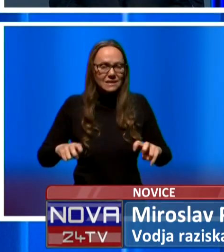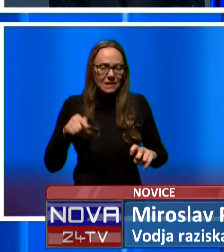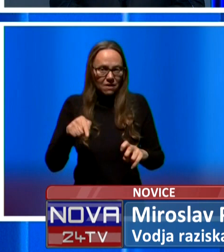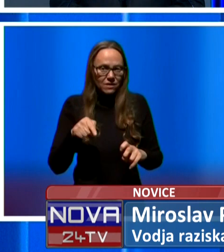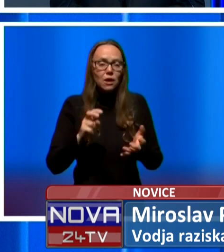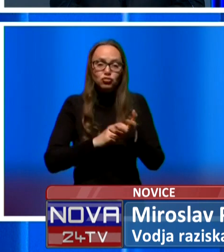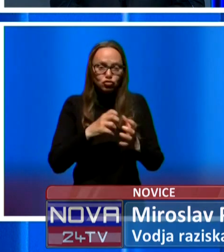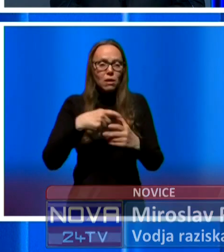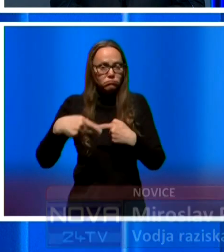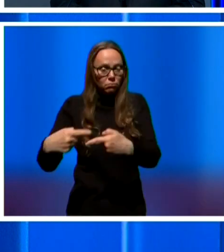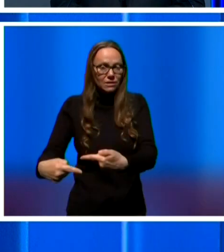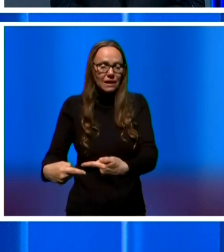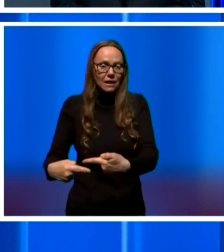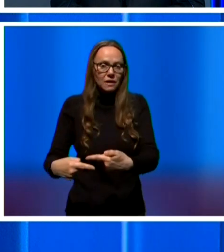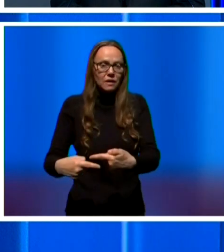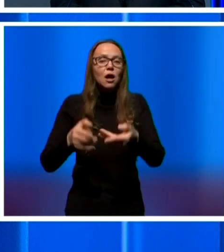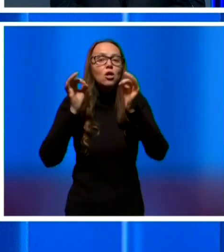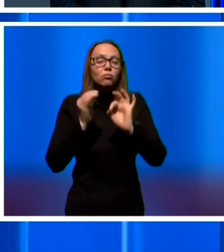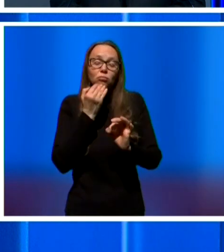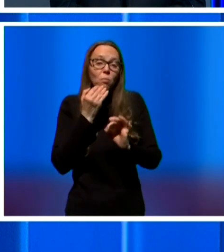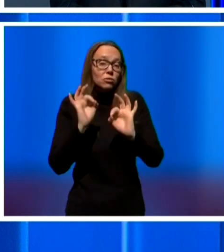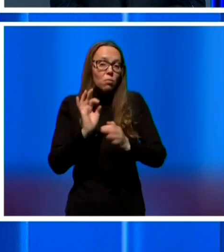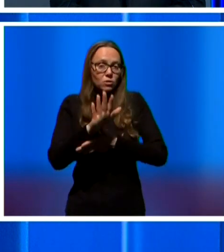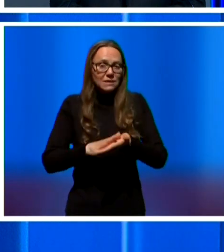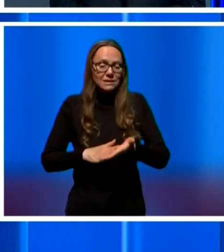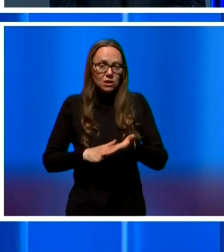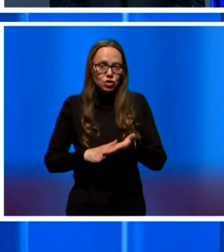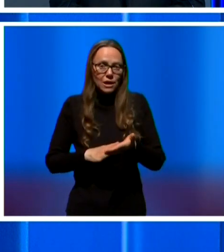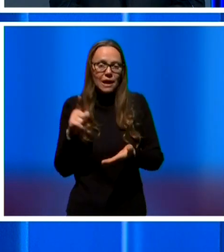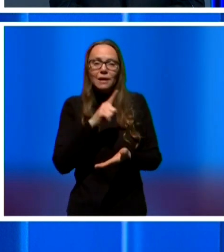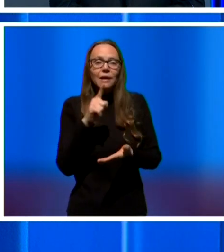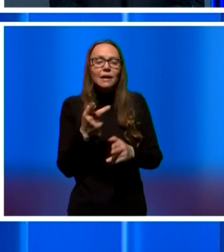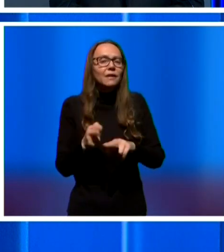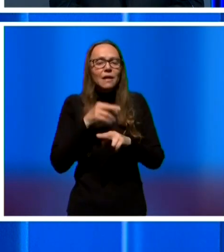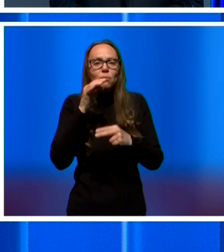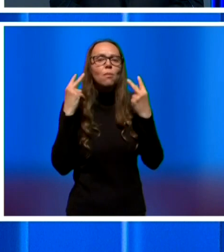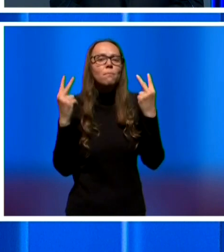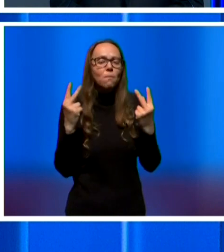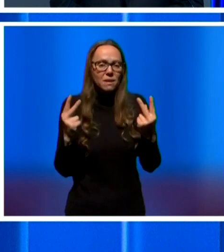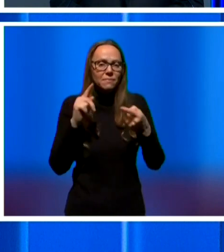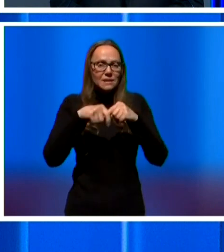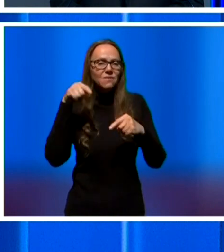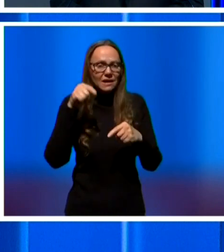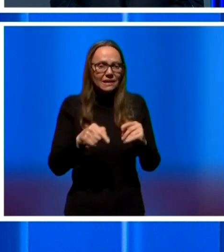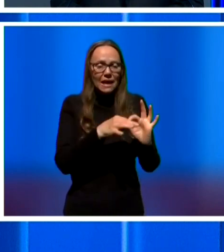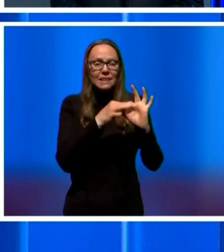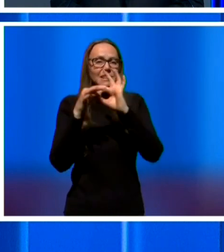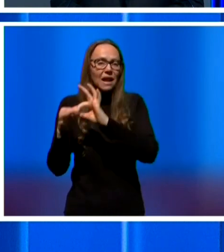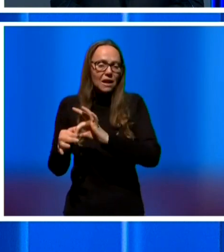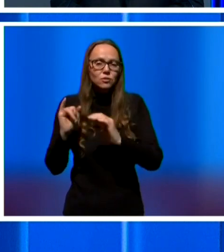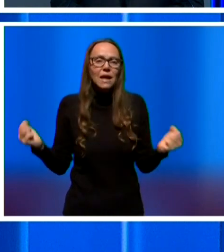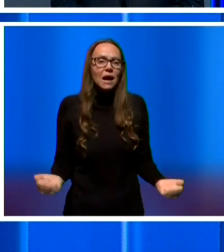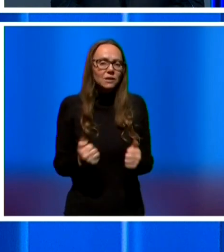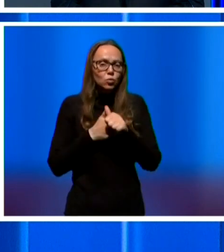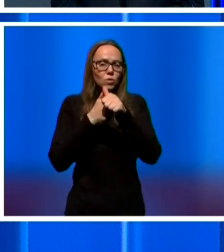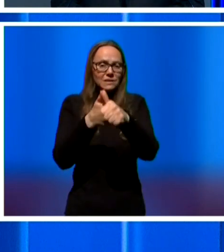še traja. Pravzaprav se je dobro začela. In najbolj pomembna komponenta te trajnosti je aktivno